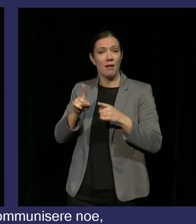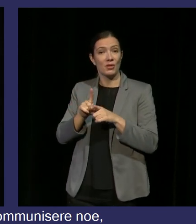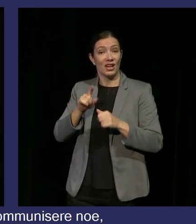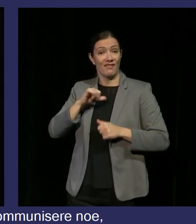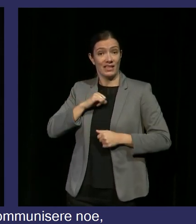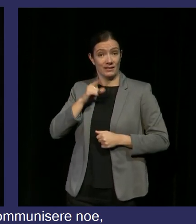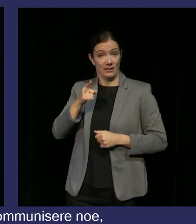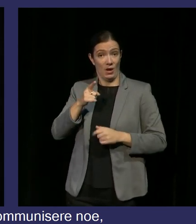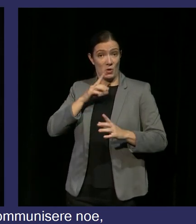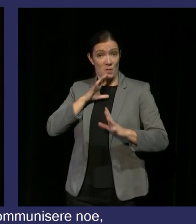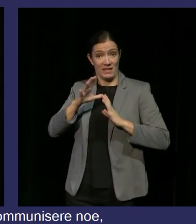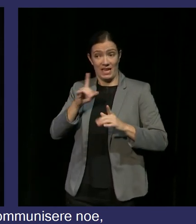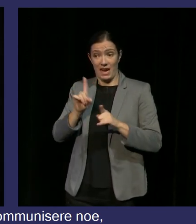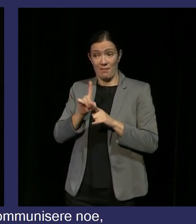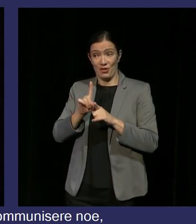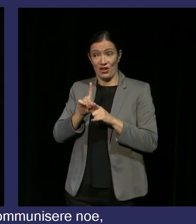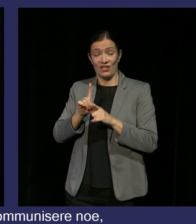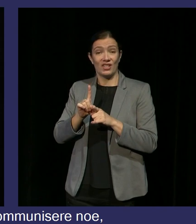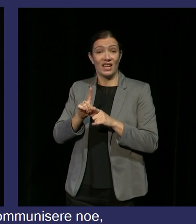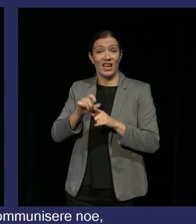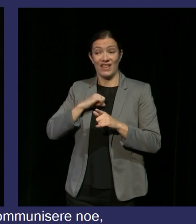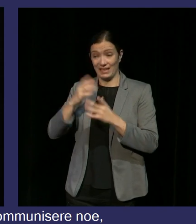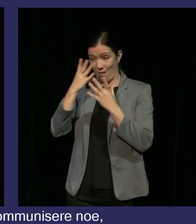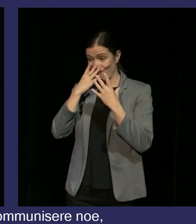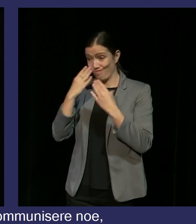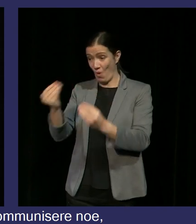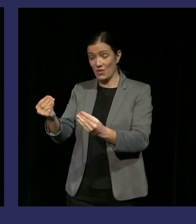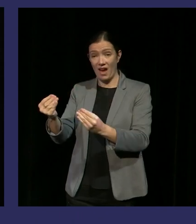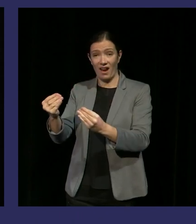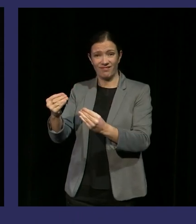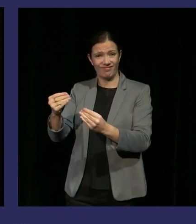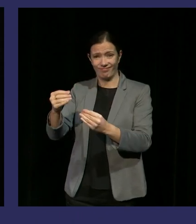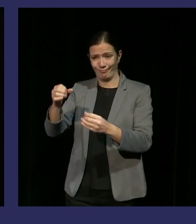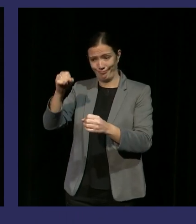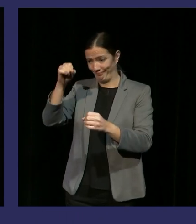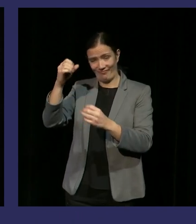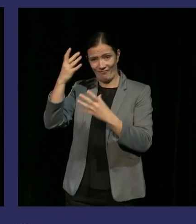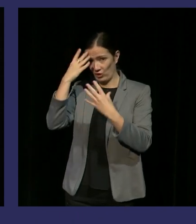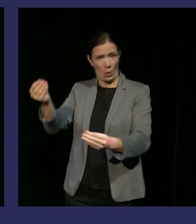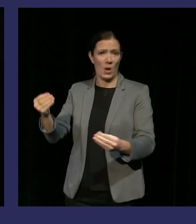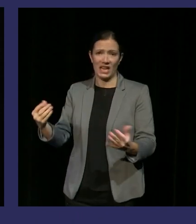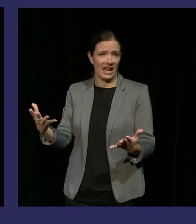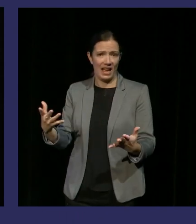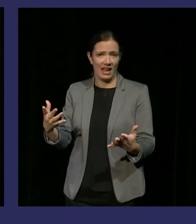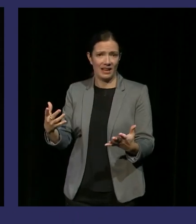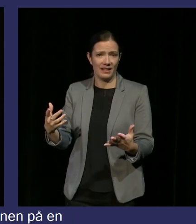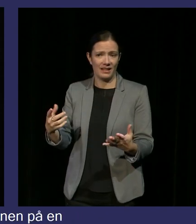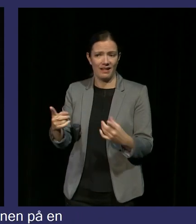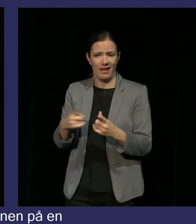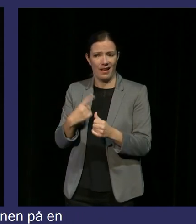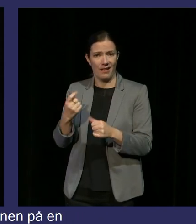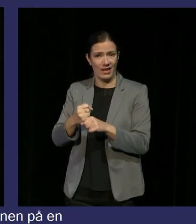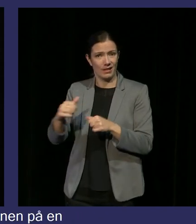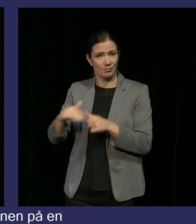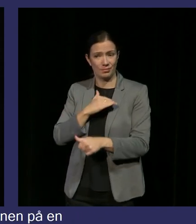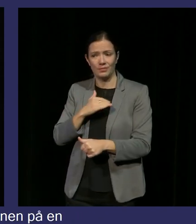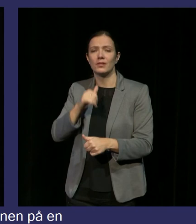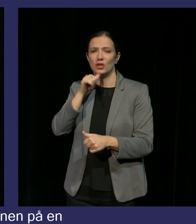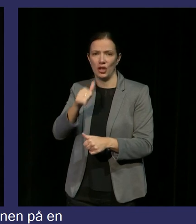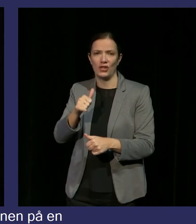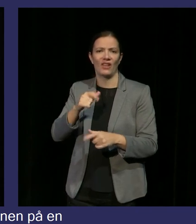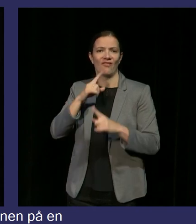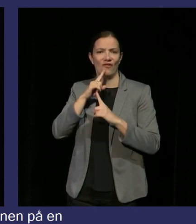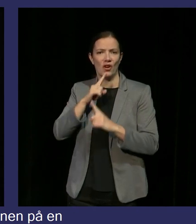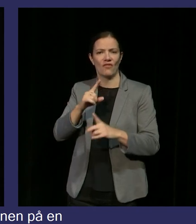så det helt misslykket hvis mottakeren ikke har forstått eller mottatt det du prøver å formidle. Så du må formidle den informasjonen